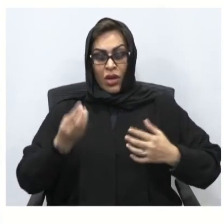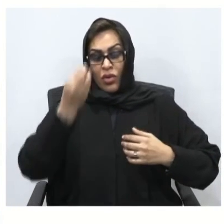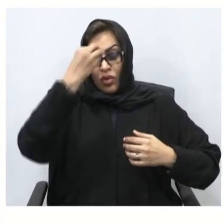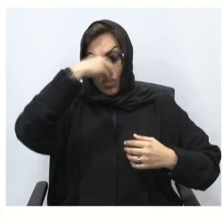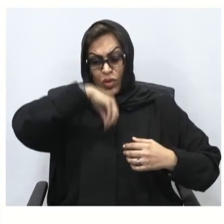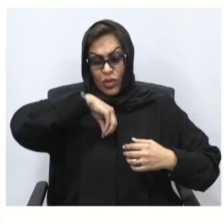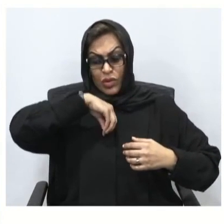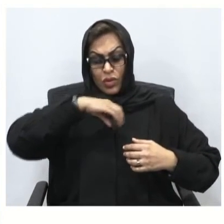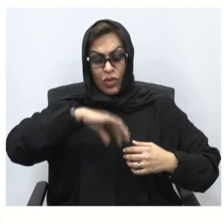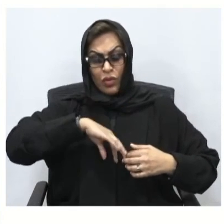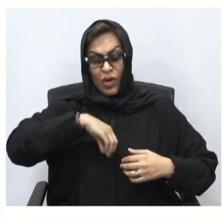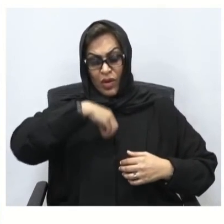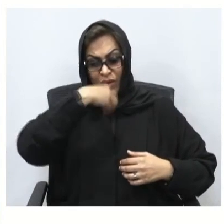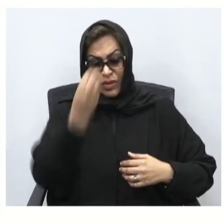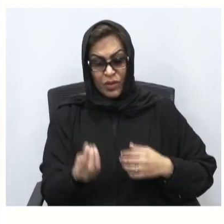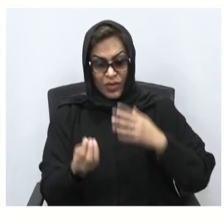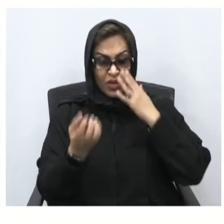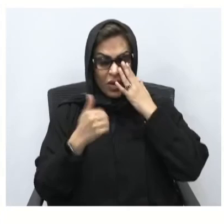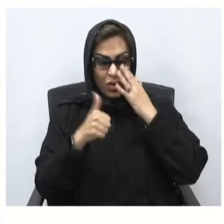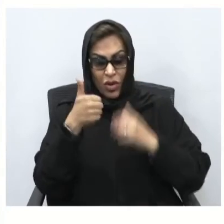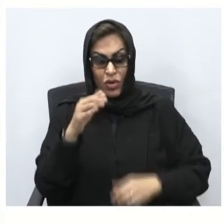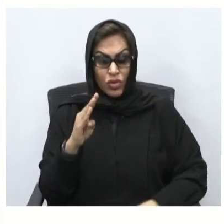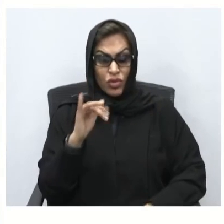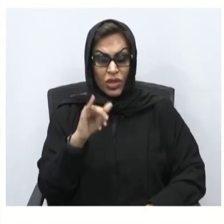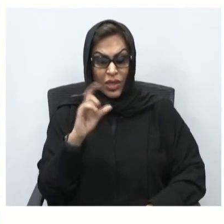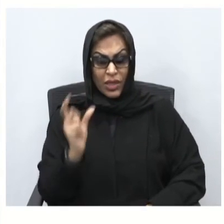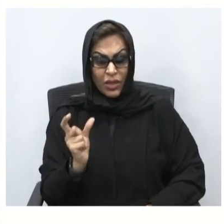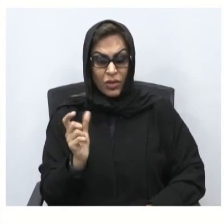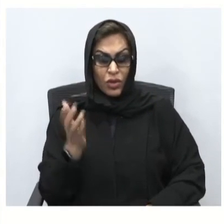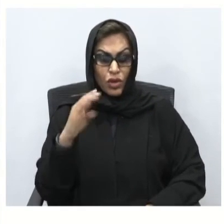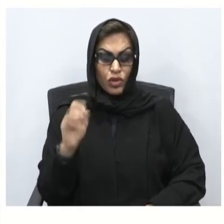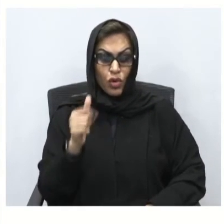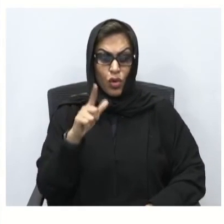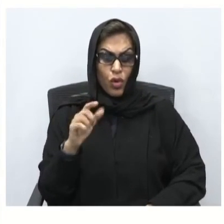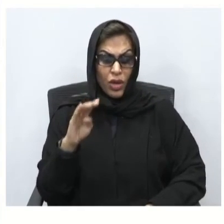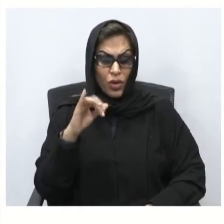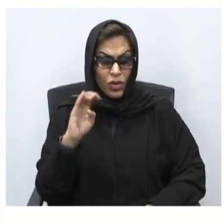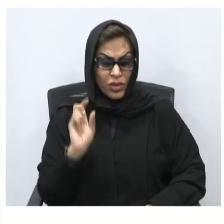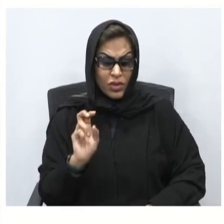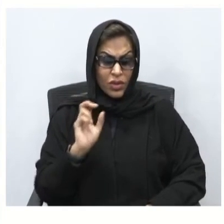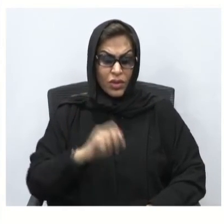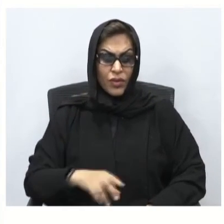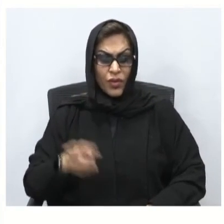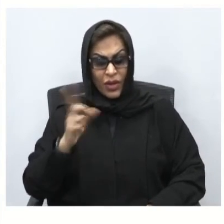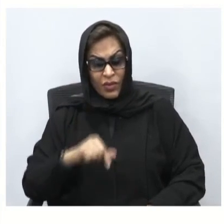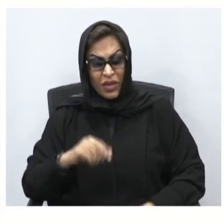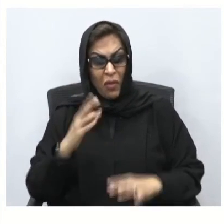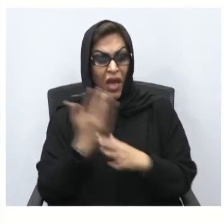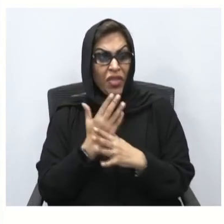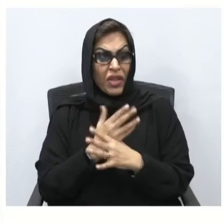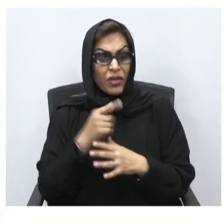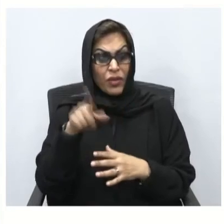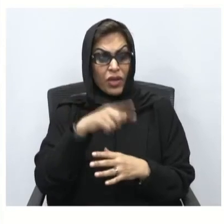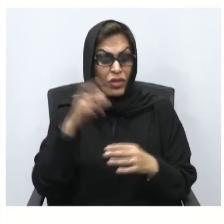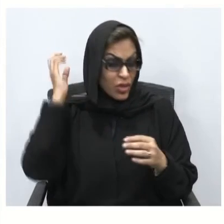الهواء والتخلص من الفضلات يستهلك التنفس الخلوي الاكسجين ويحرر الطاقه من الجلوكوز لماذا نتنفس